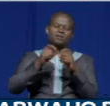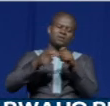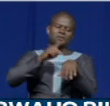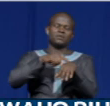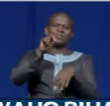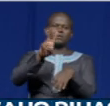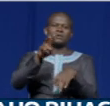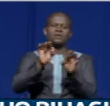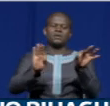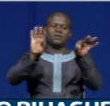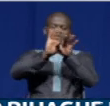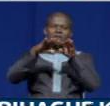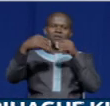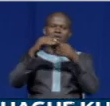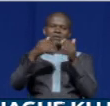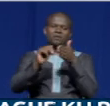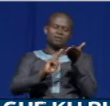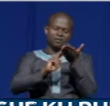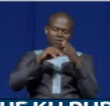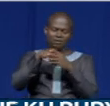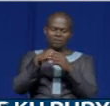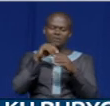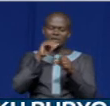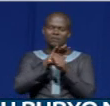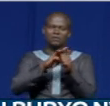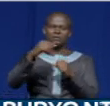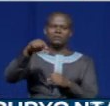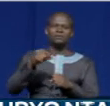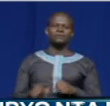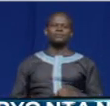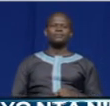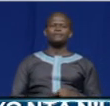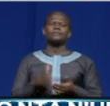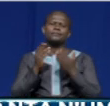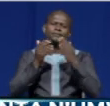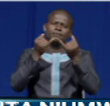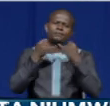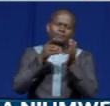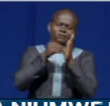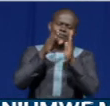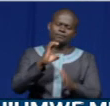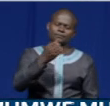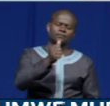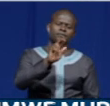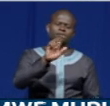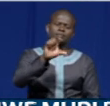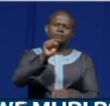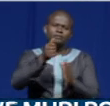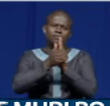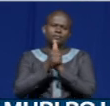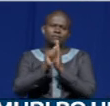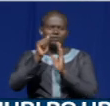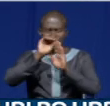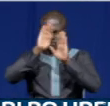kabiri y'agaciro k'ibikoresho bakoresha bitujuje ubuziranenge none watubwira se Dr. Charles uri impuguke urabisobanukiye